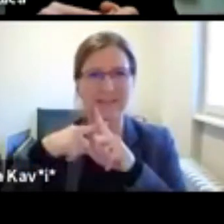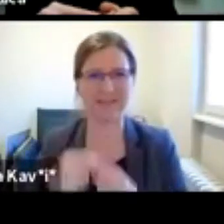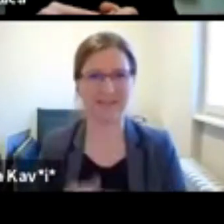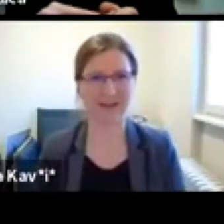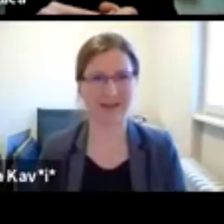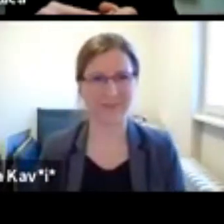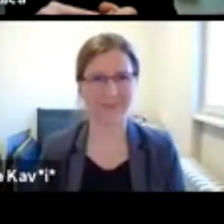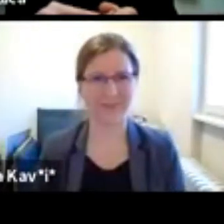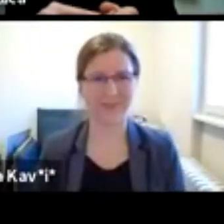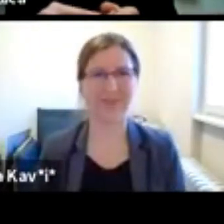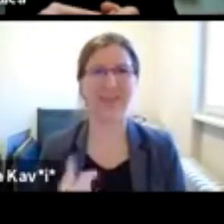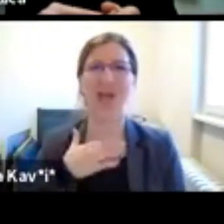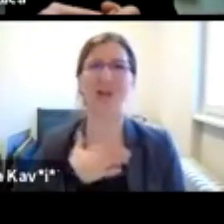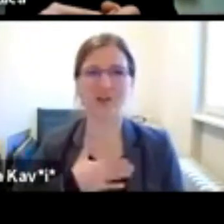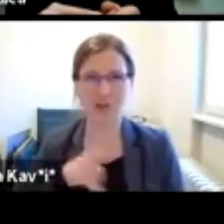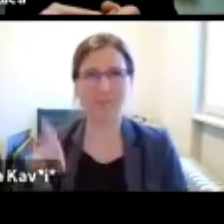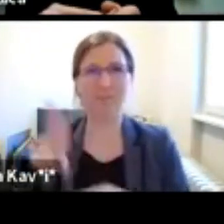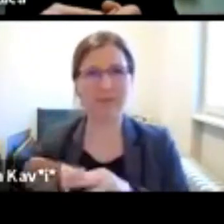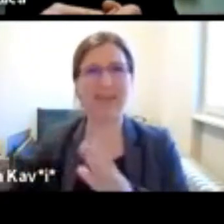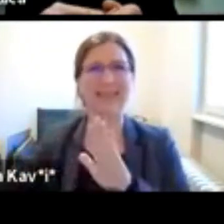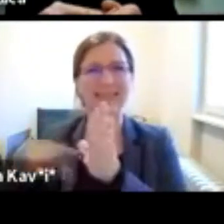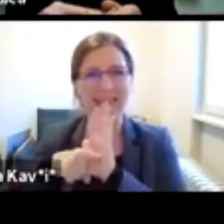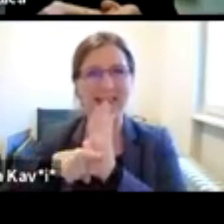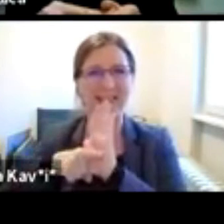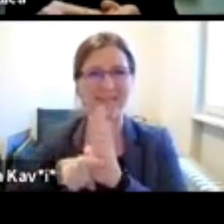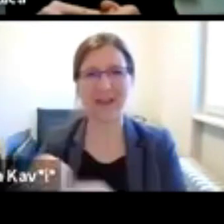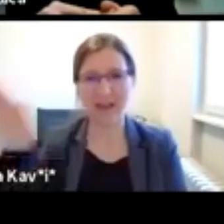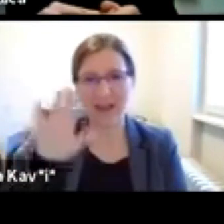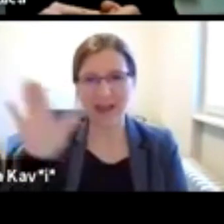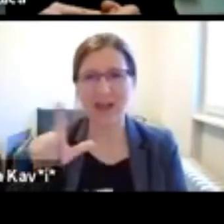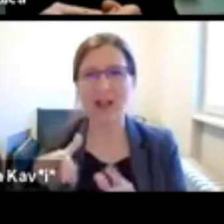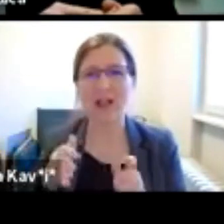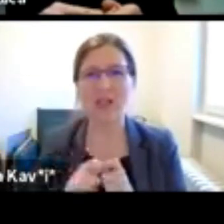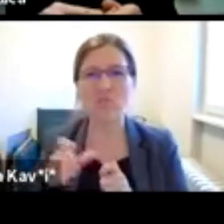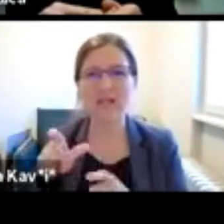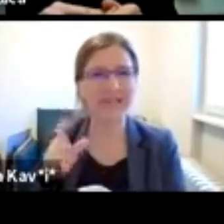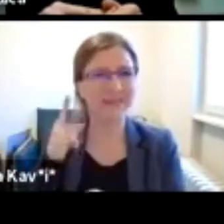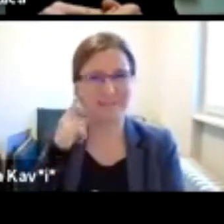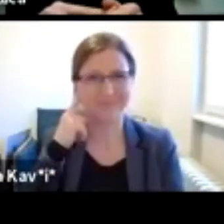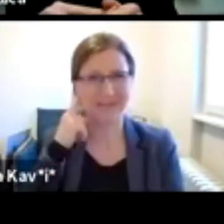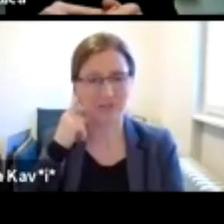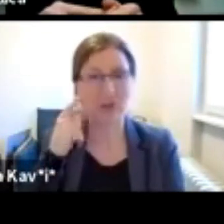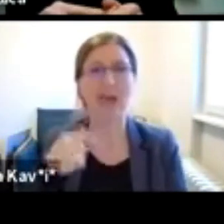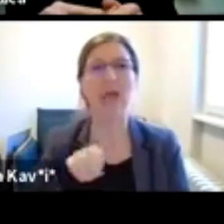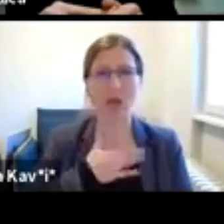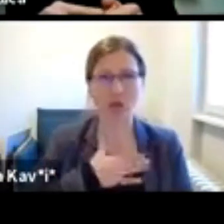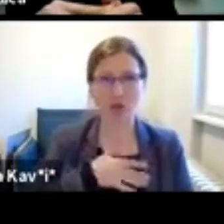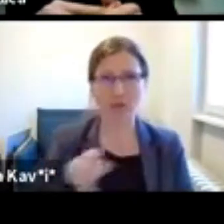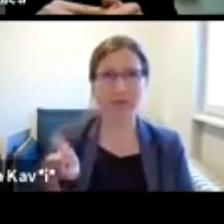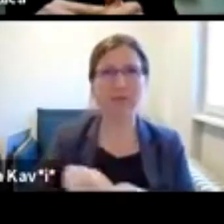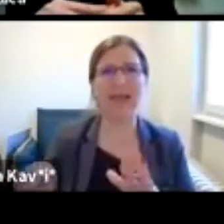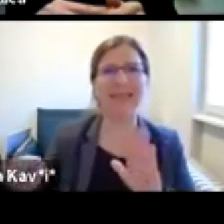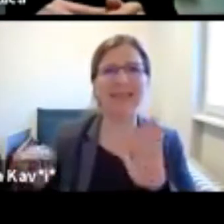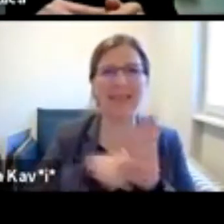da budeš negativna. Alo, Ljube, ne čuje me, da budeš negativna, ali